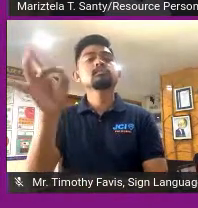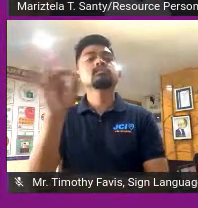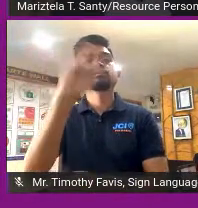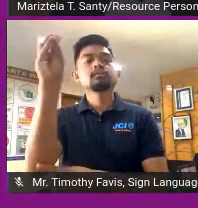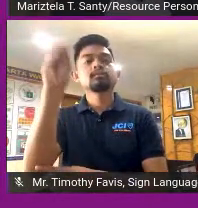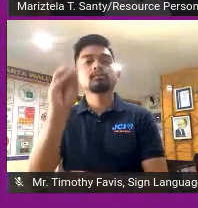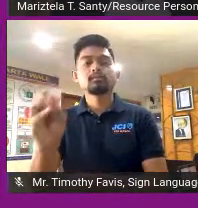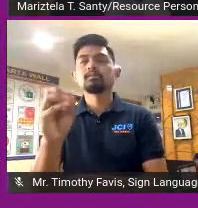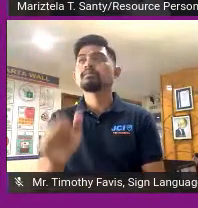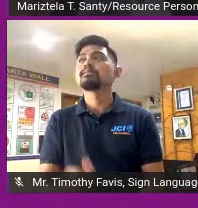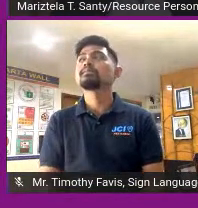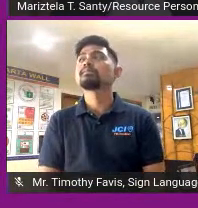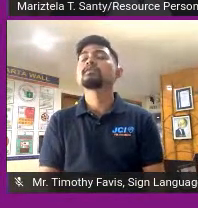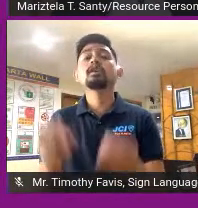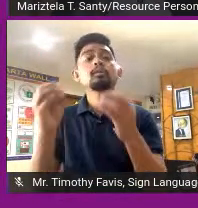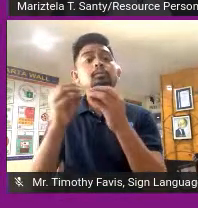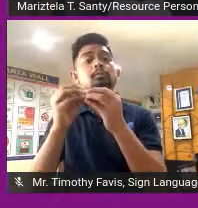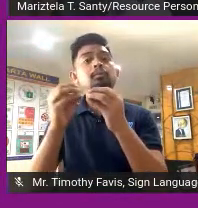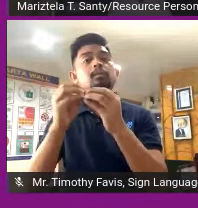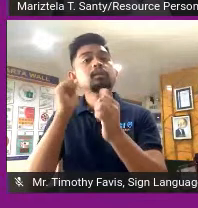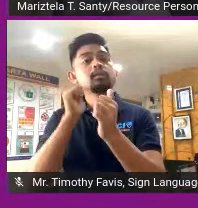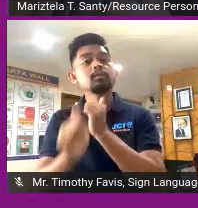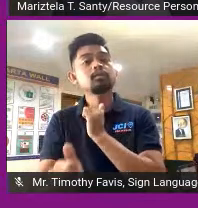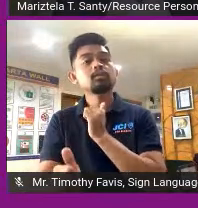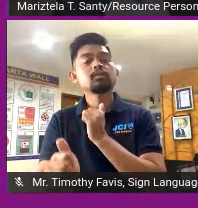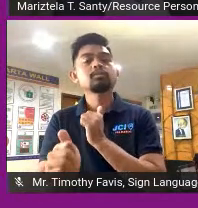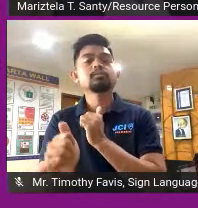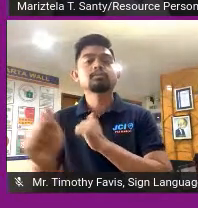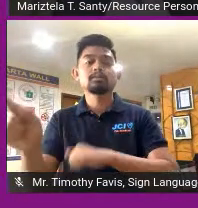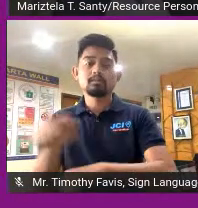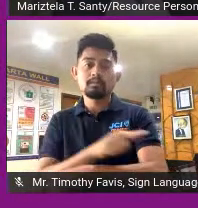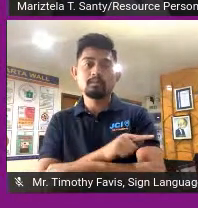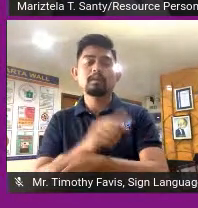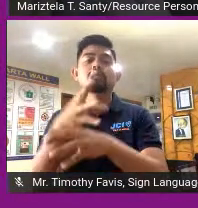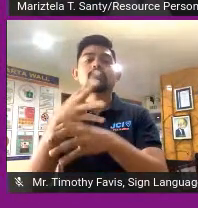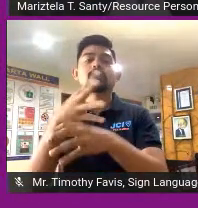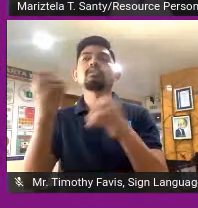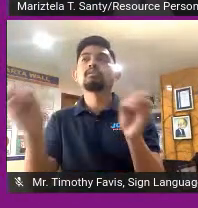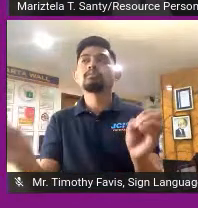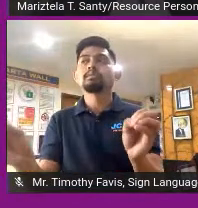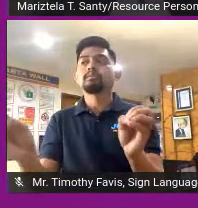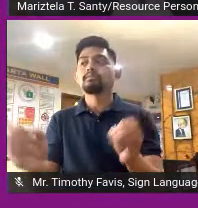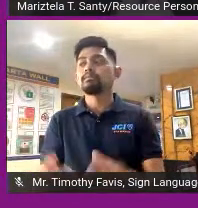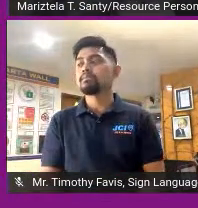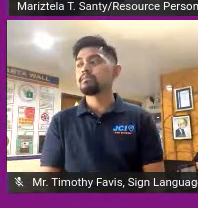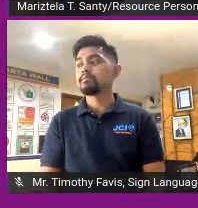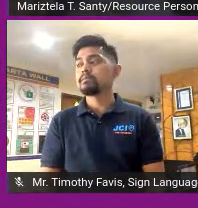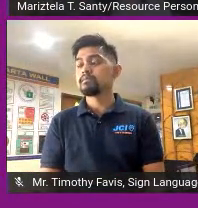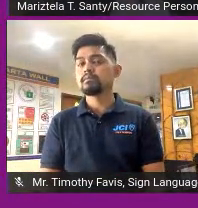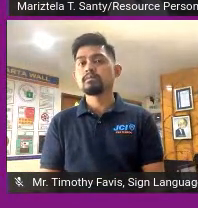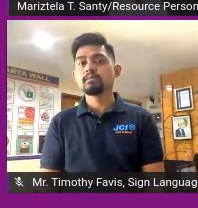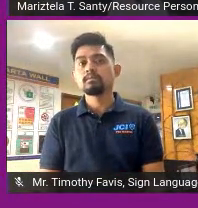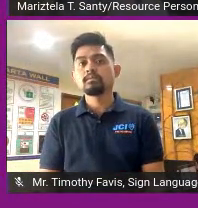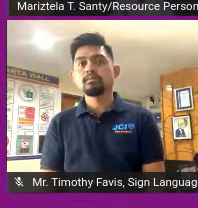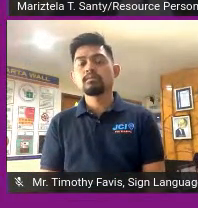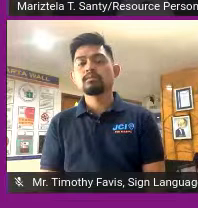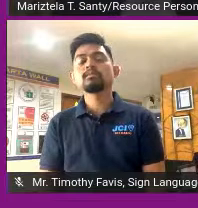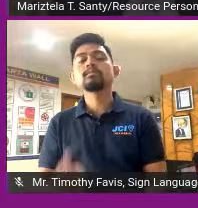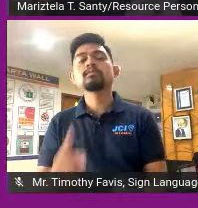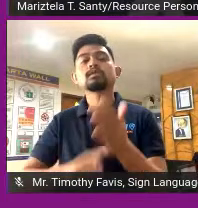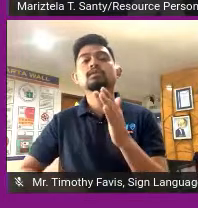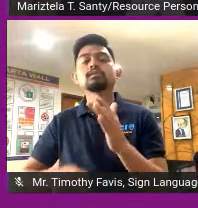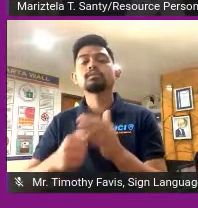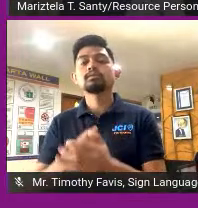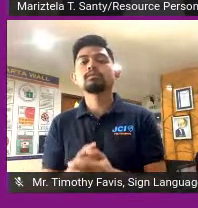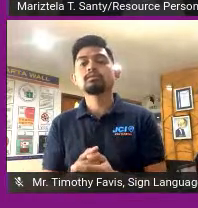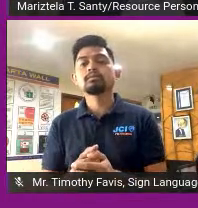80% are marginalized. More so, lalo din sa mga offices, siguro, we have also, di ko alam kung ano ang inyong